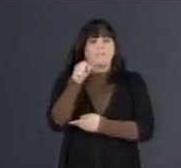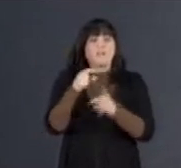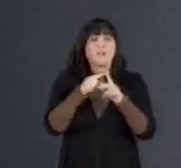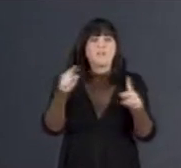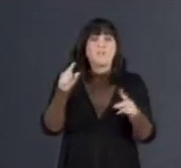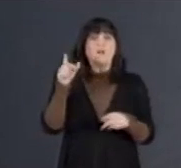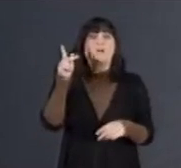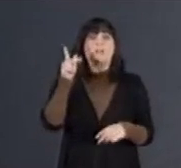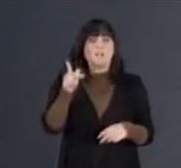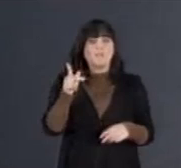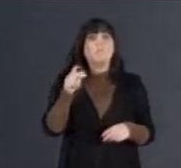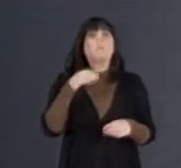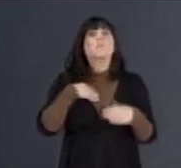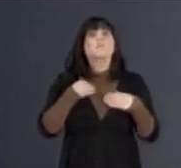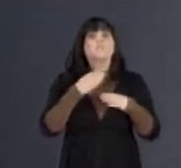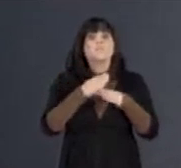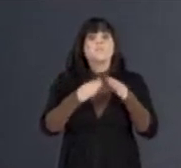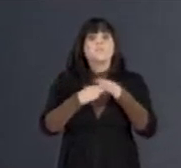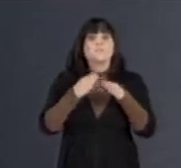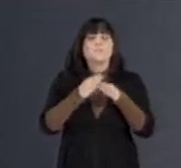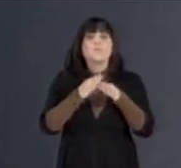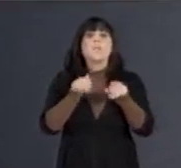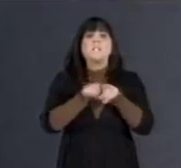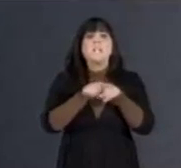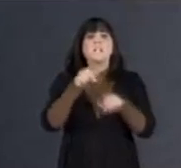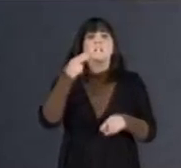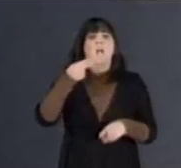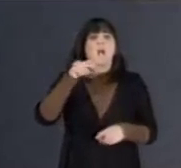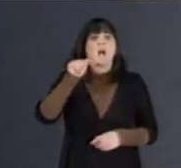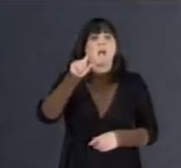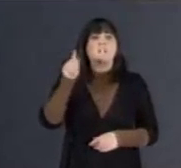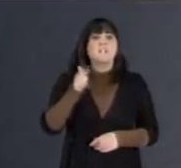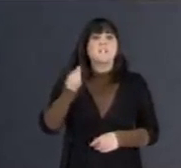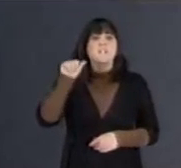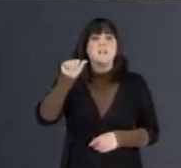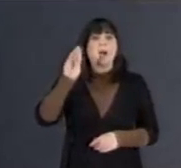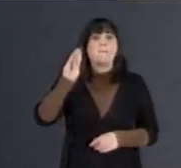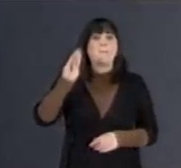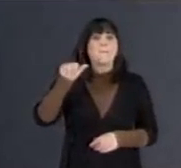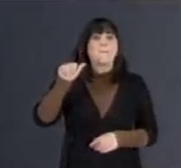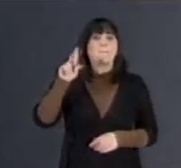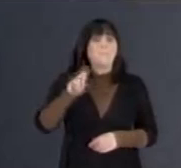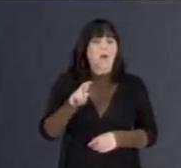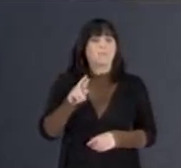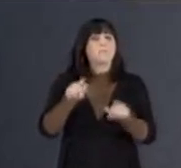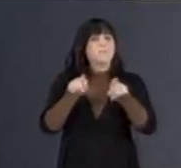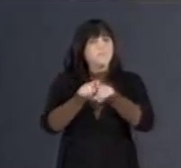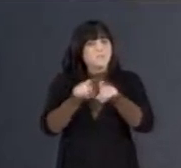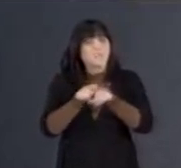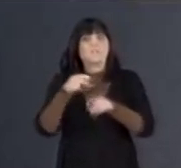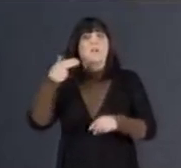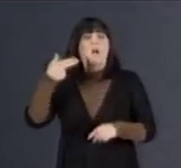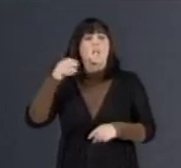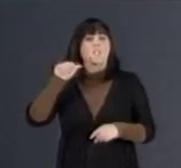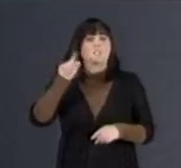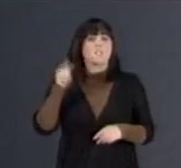nabzon, intalaw rahal pa hamam halzabbar. ēevna beklanawo khazabbar, ēerv, kemunan. ēivna rahal pa hamam halzabbar, fuq